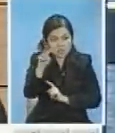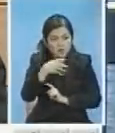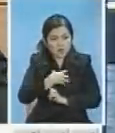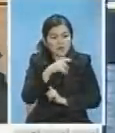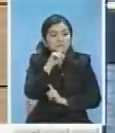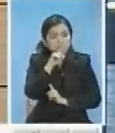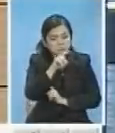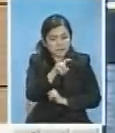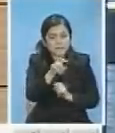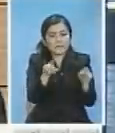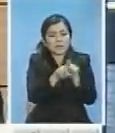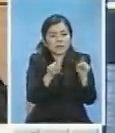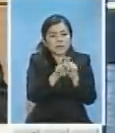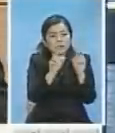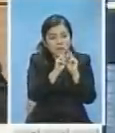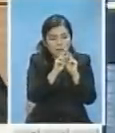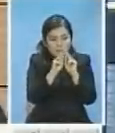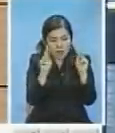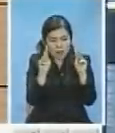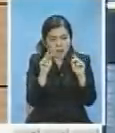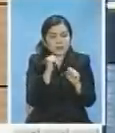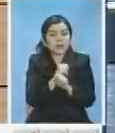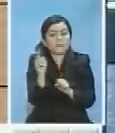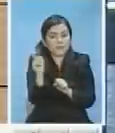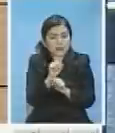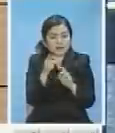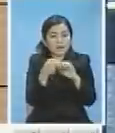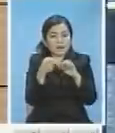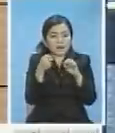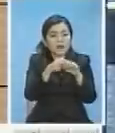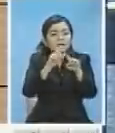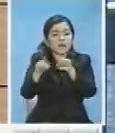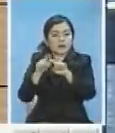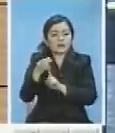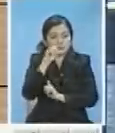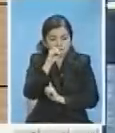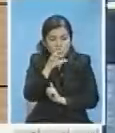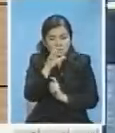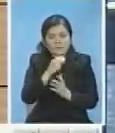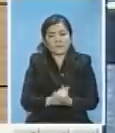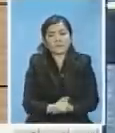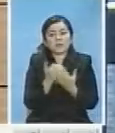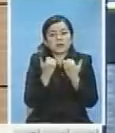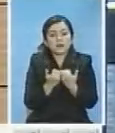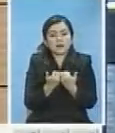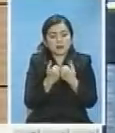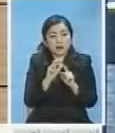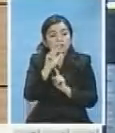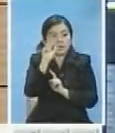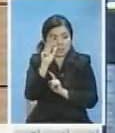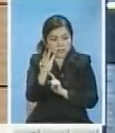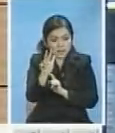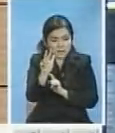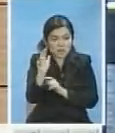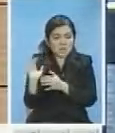ถามว่ากรรมาธิการดำเนินการอย่างไรบ้างในเรื่องเหล่านี้ประการที่สามครับเรื่องการปกป้องรักษาอธิปไตยเห